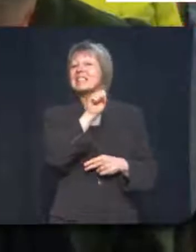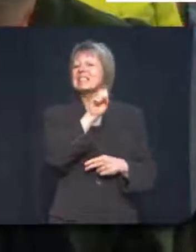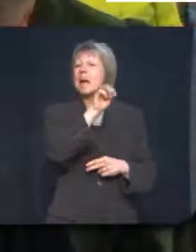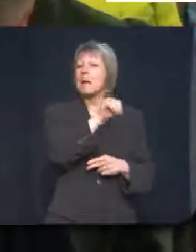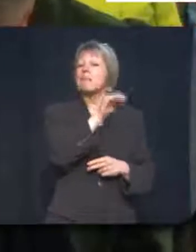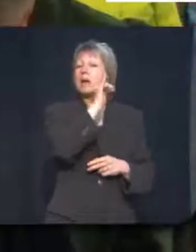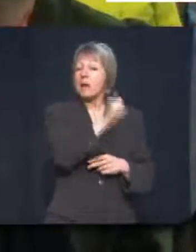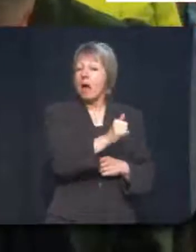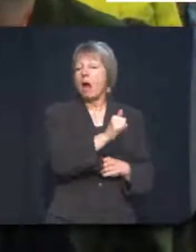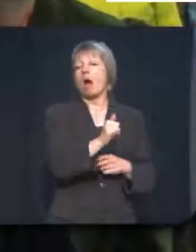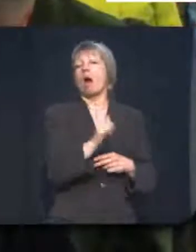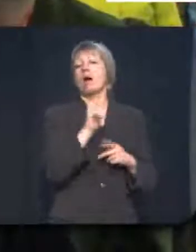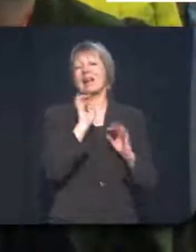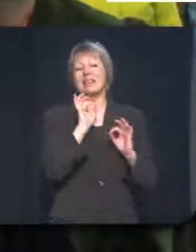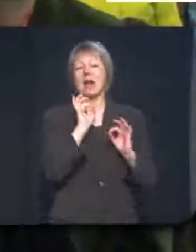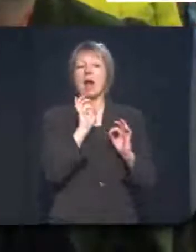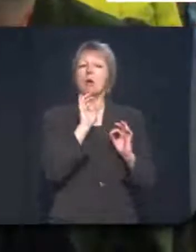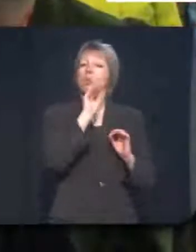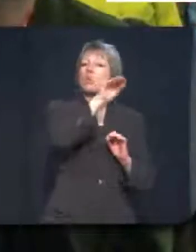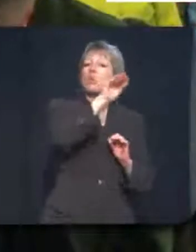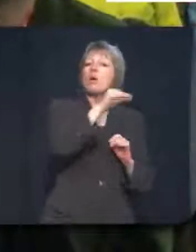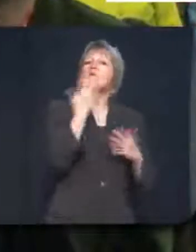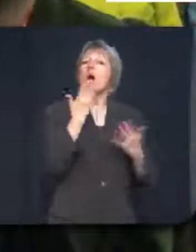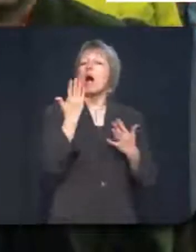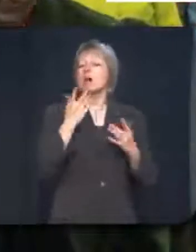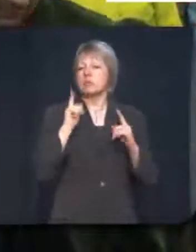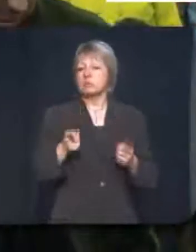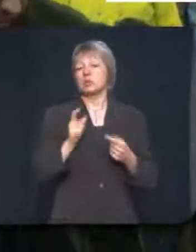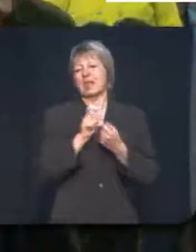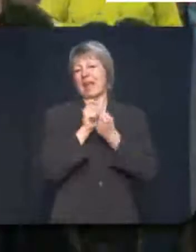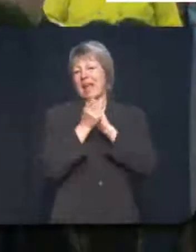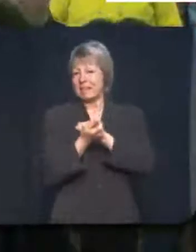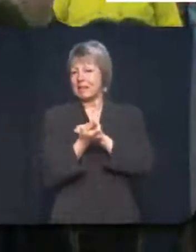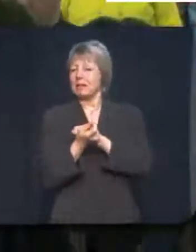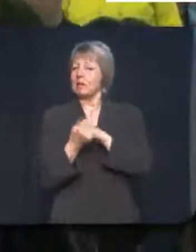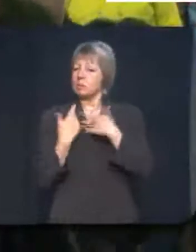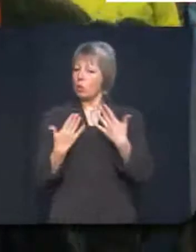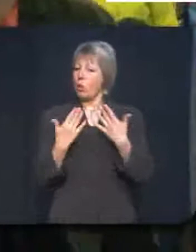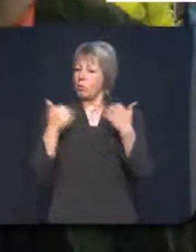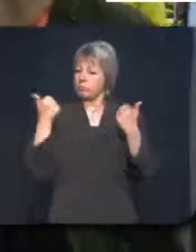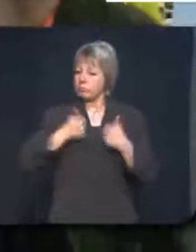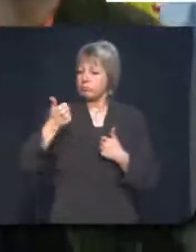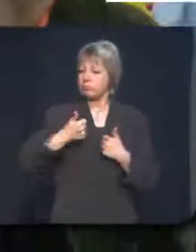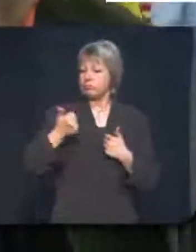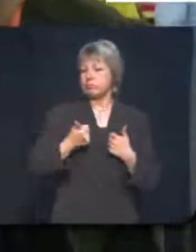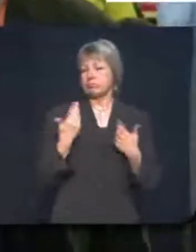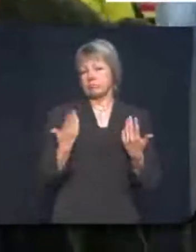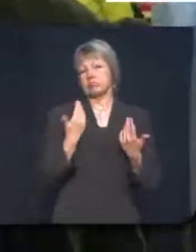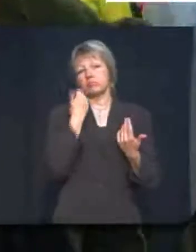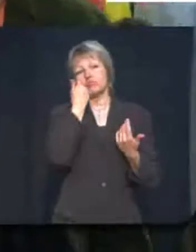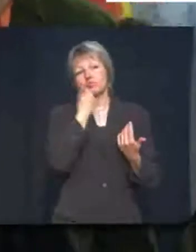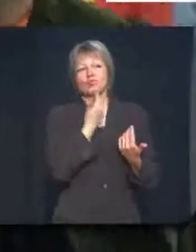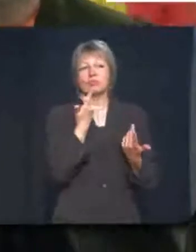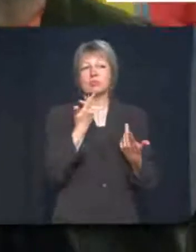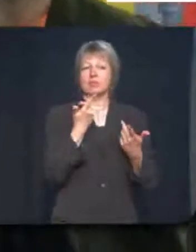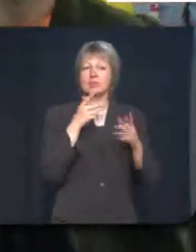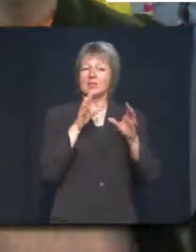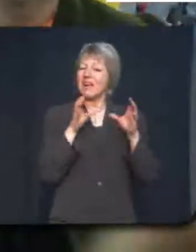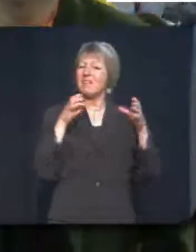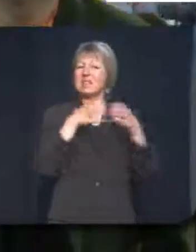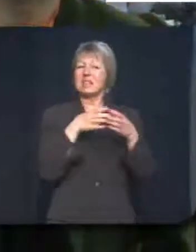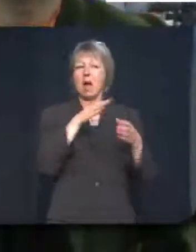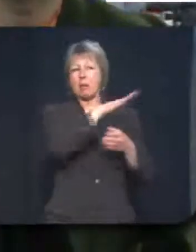was sich daran ändern muss dass es konstruktiv und ich würde deswegen die Versammlung bitten diesem Antrag